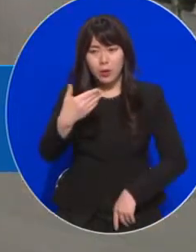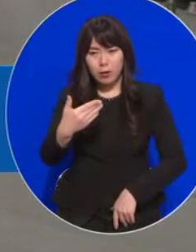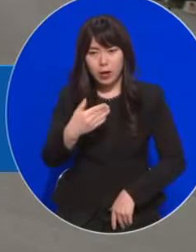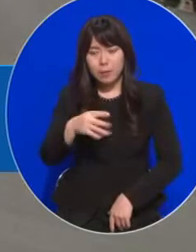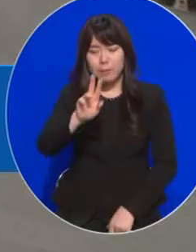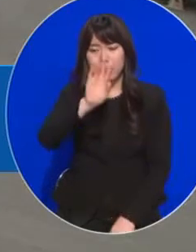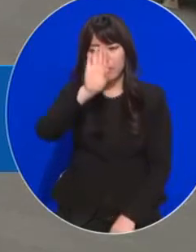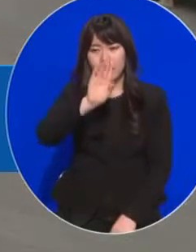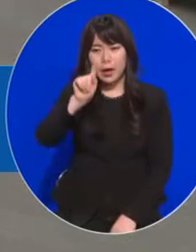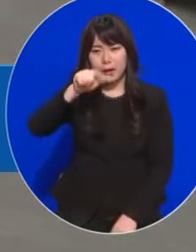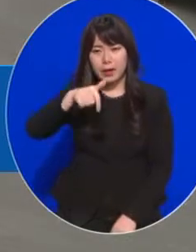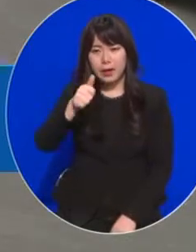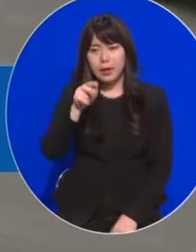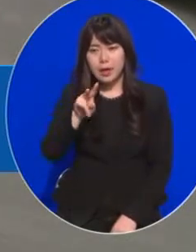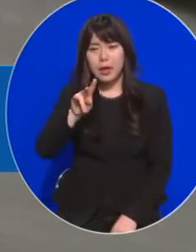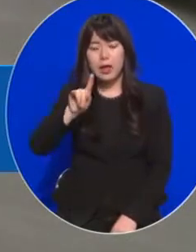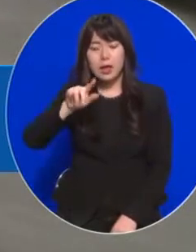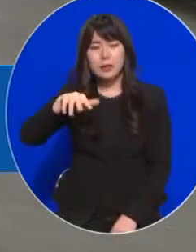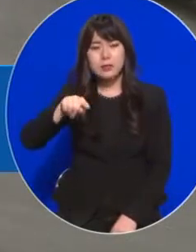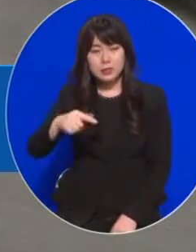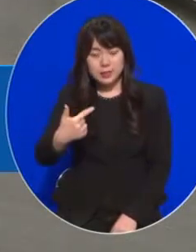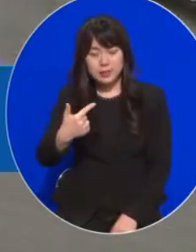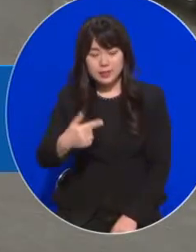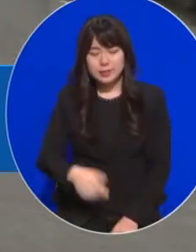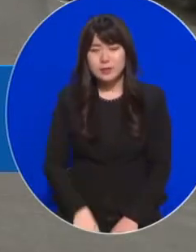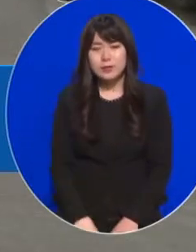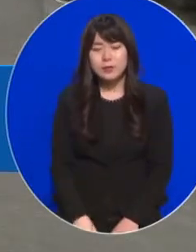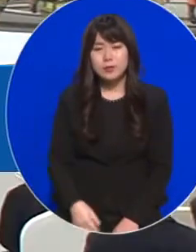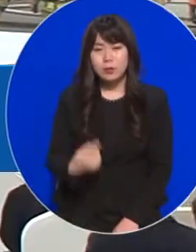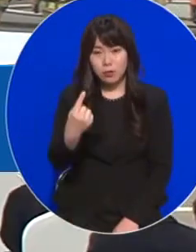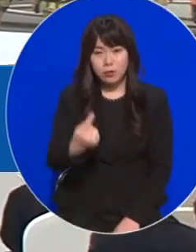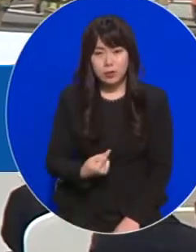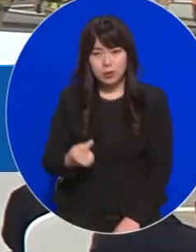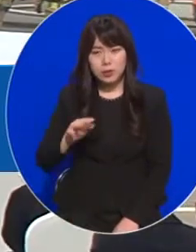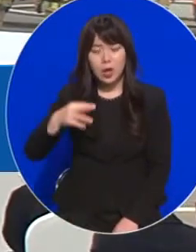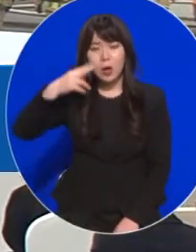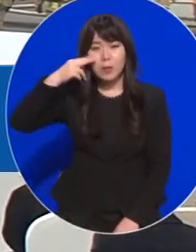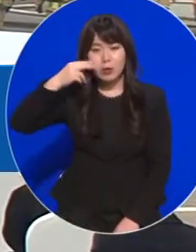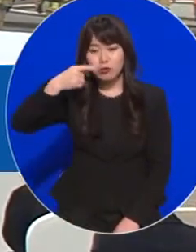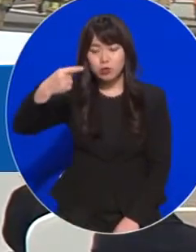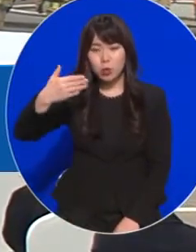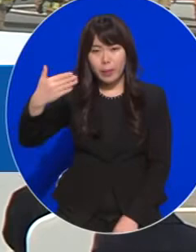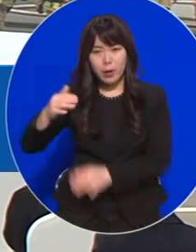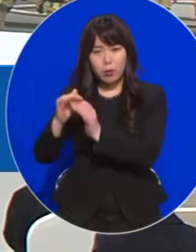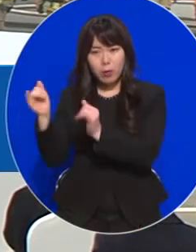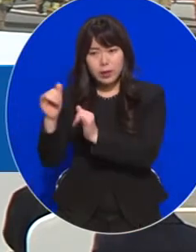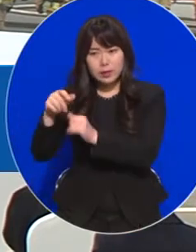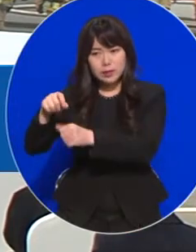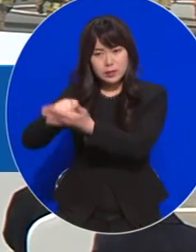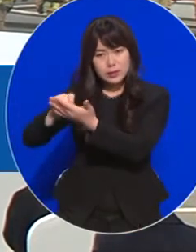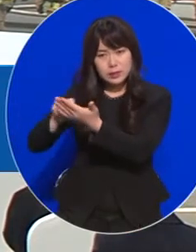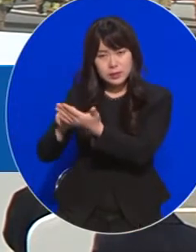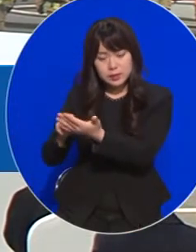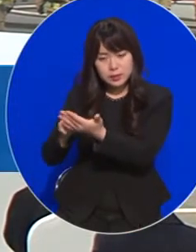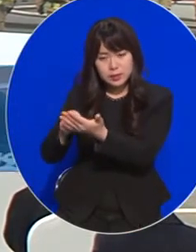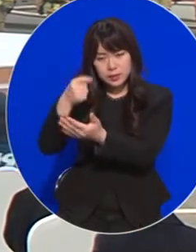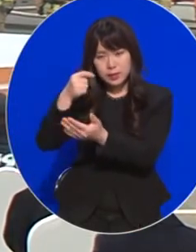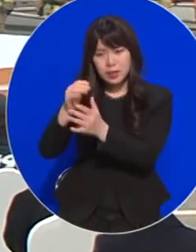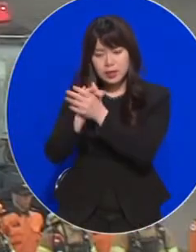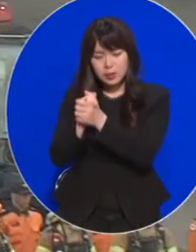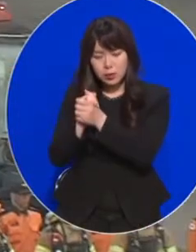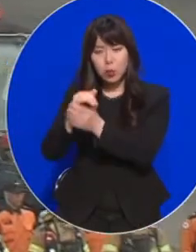박혜진 씨는 우리나라 소방관들에게 널리 애송되고 있는 미국 소방관이 쓴 소방관의 기도를